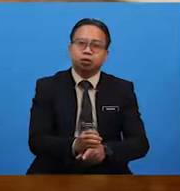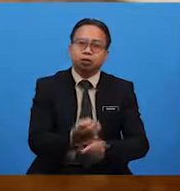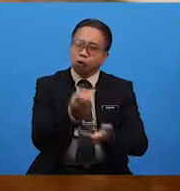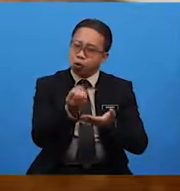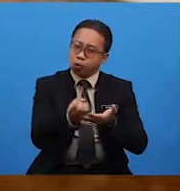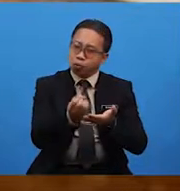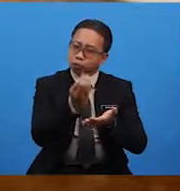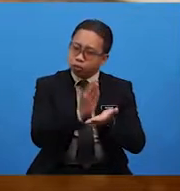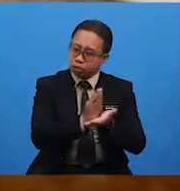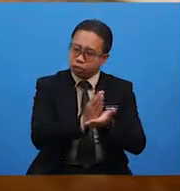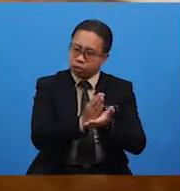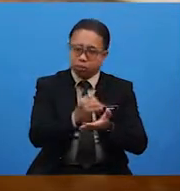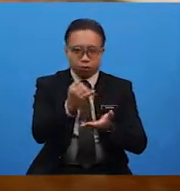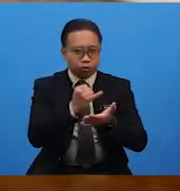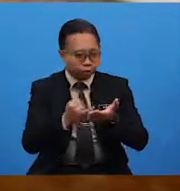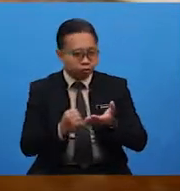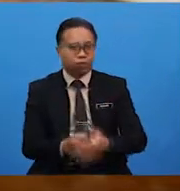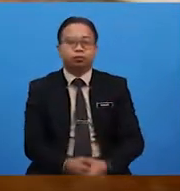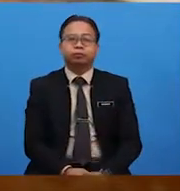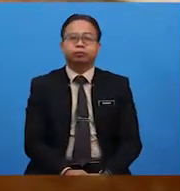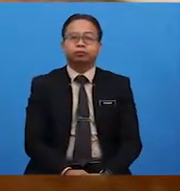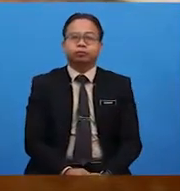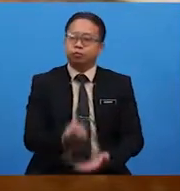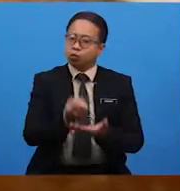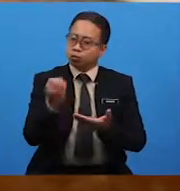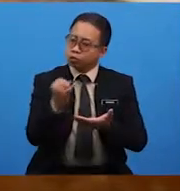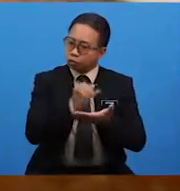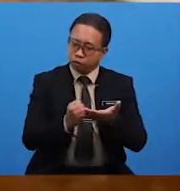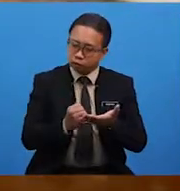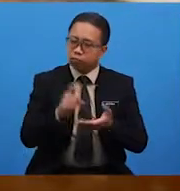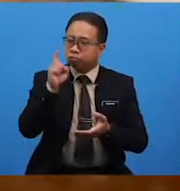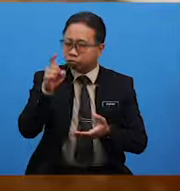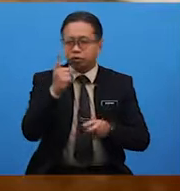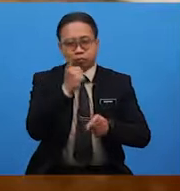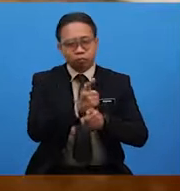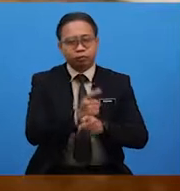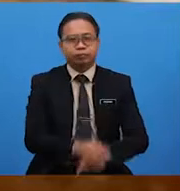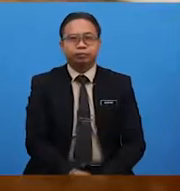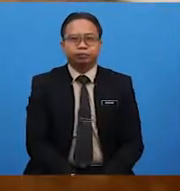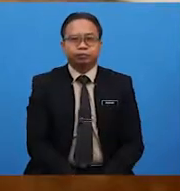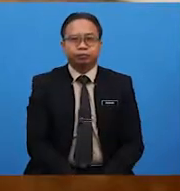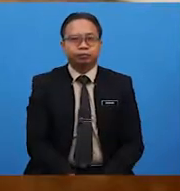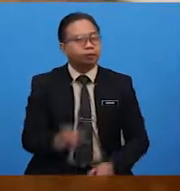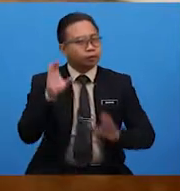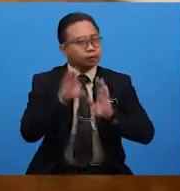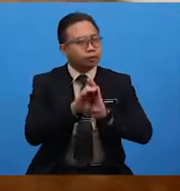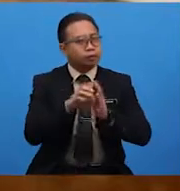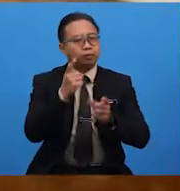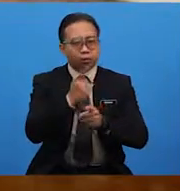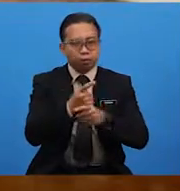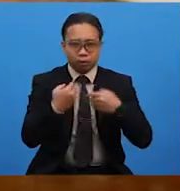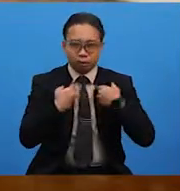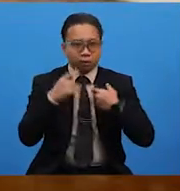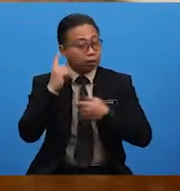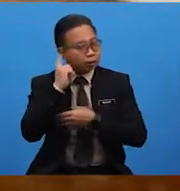masuk ketepatan couple ah kiri dan namanya jangan pulang dulu sang penggeli acute gambar itu betul-betul memang betul-betul